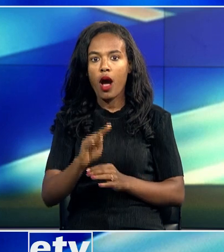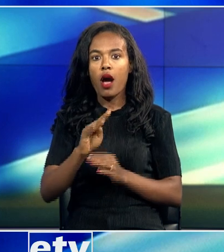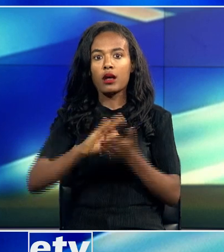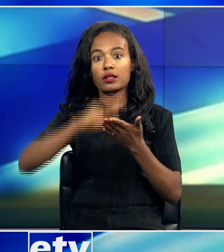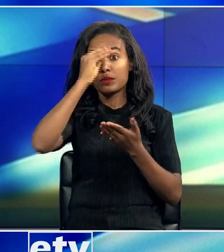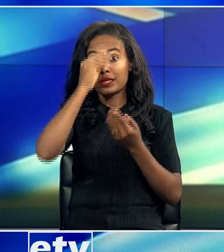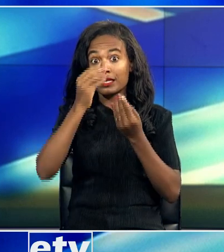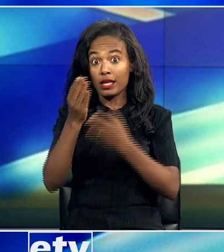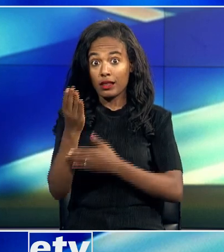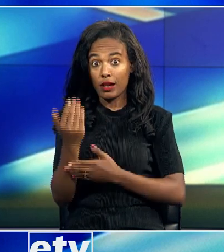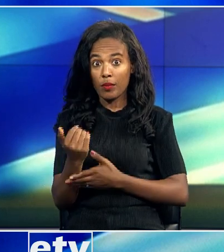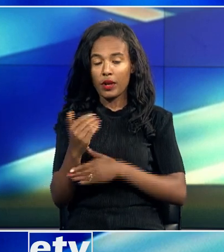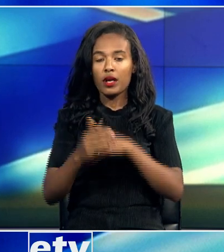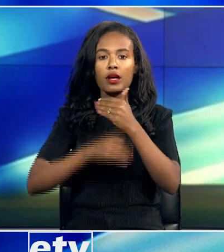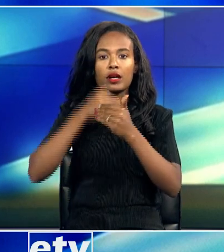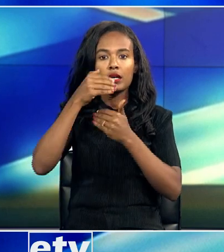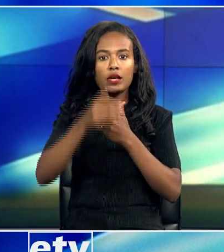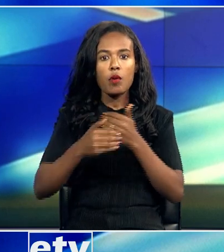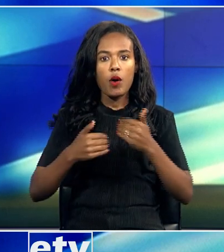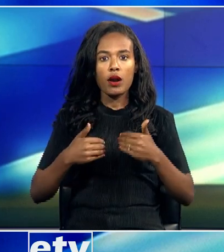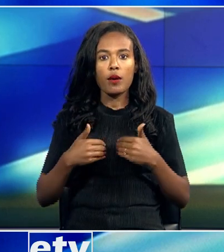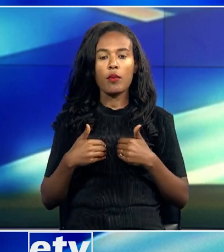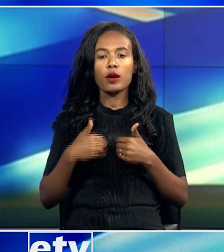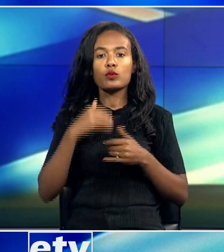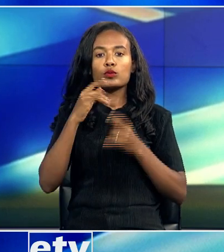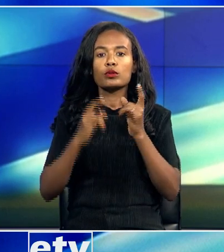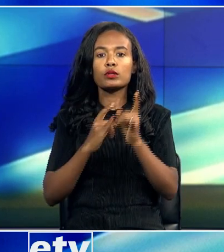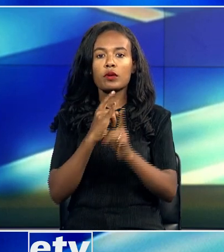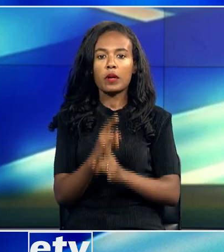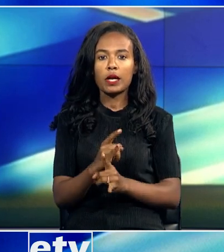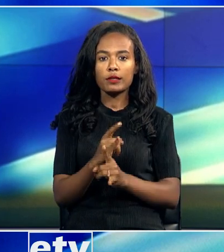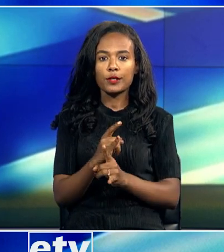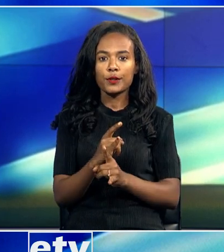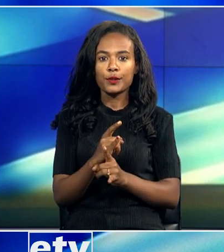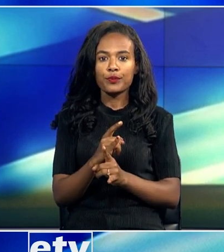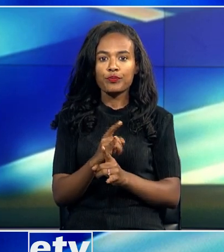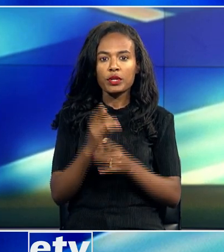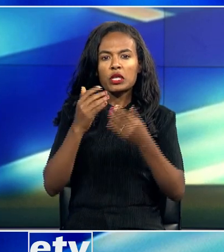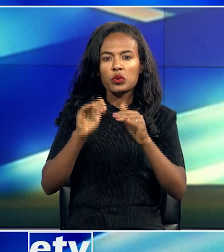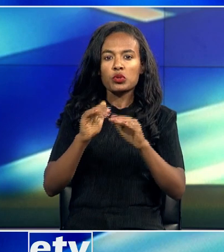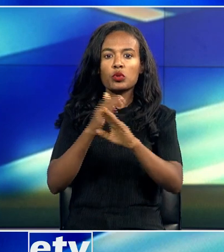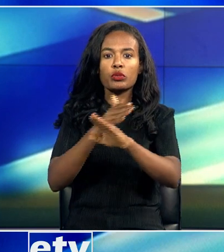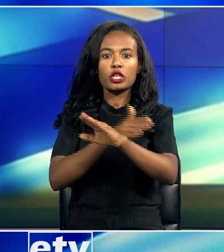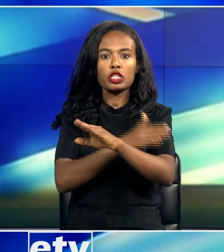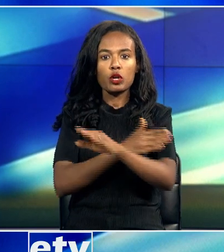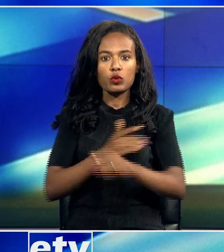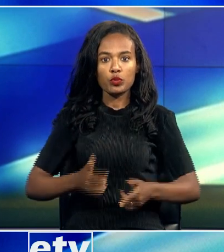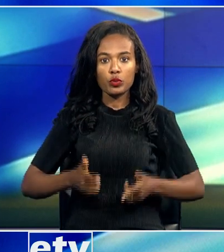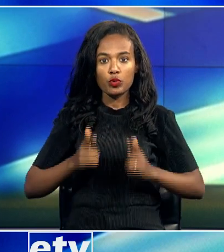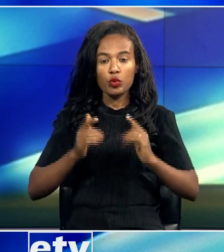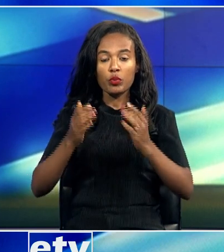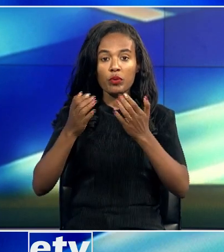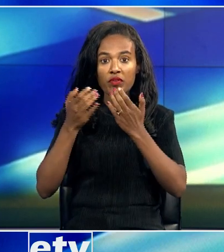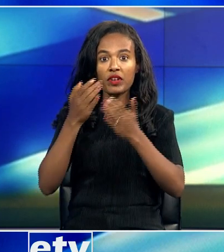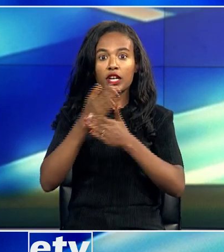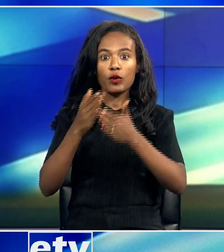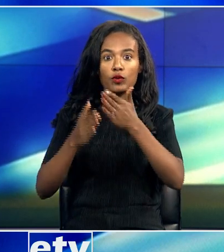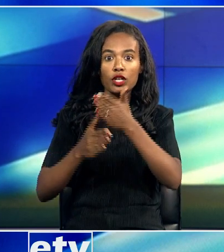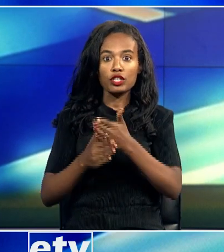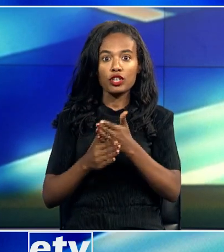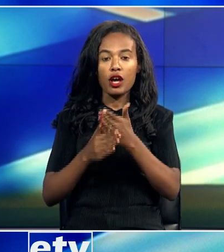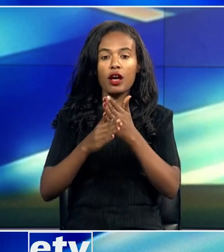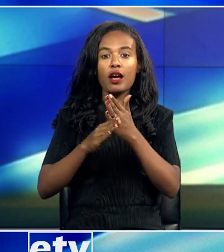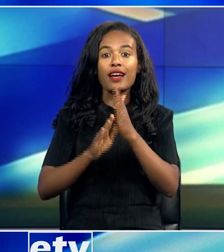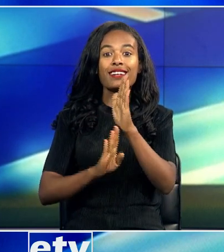ነበር። ከዚያ በኋላ ባሉት ዘመናት የተወሰኑ መሻሻሎች ቢኖርም በሚፈለገው ሌቭል